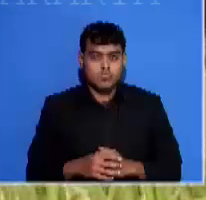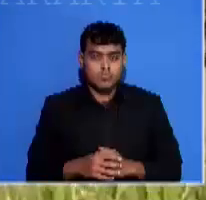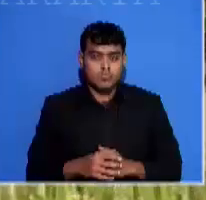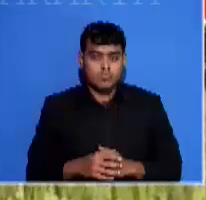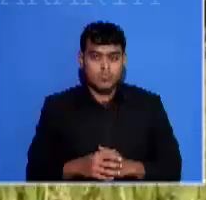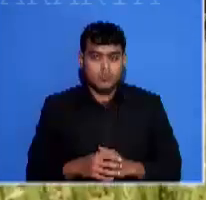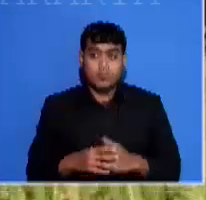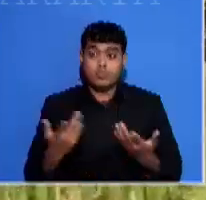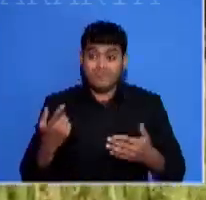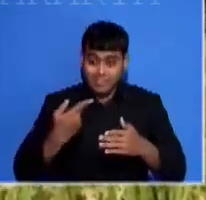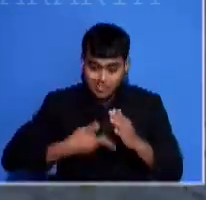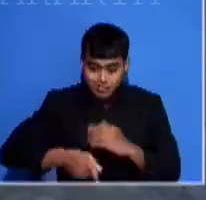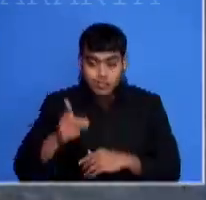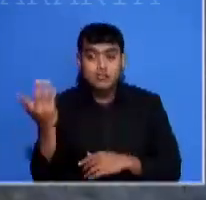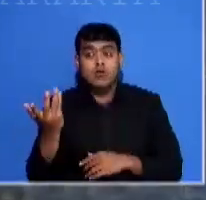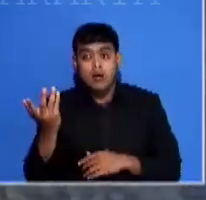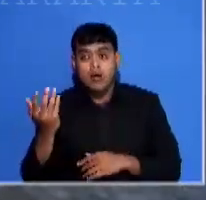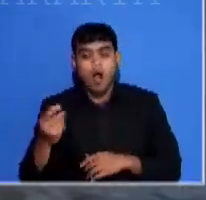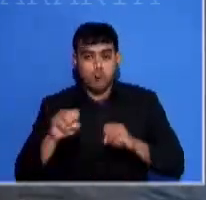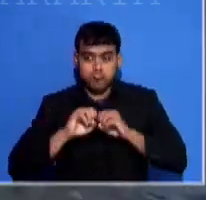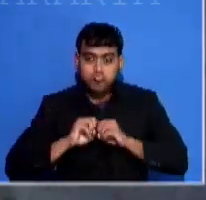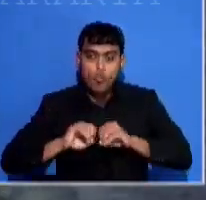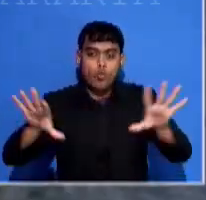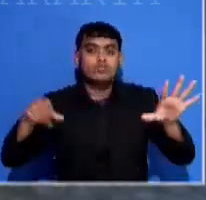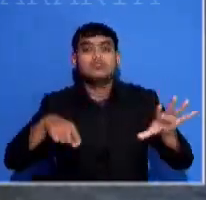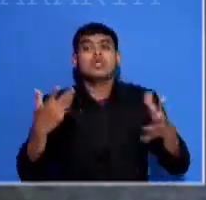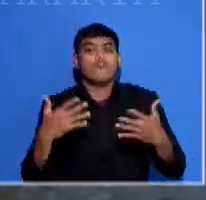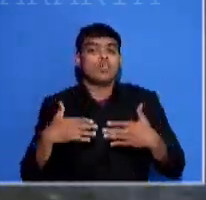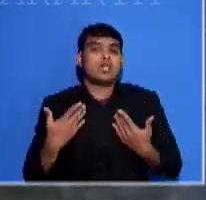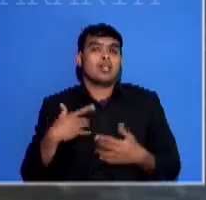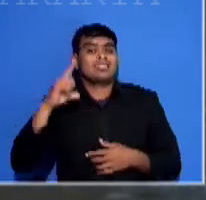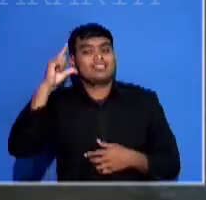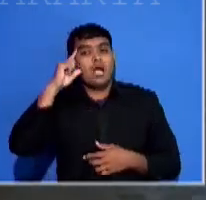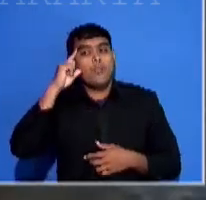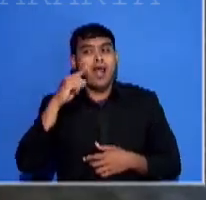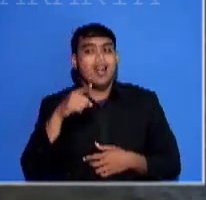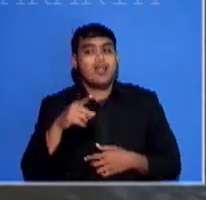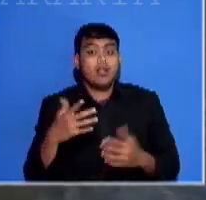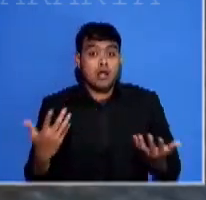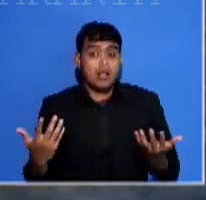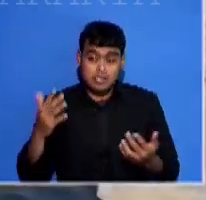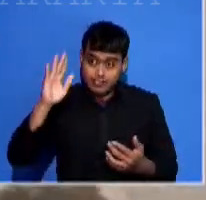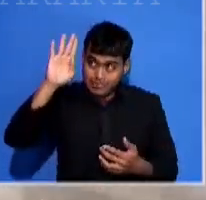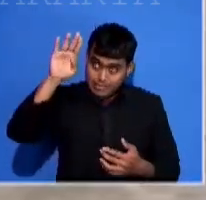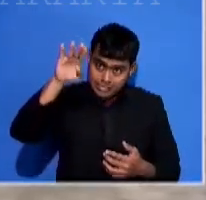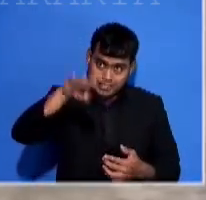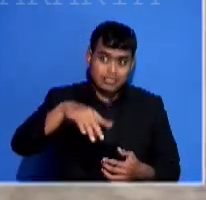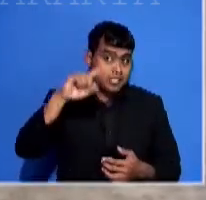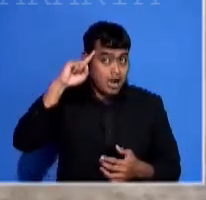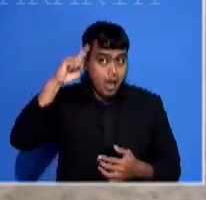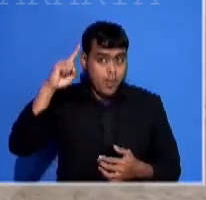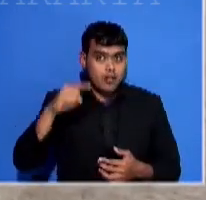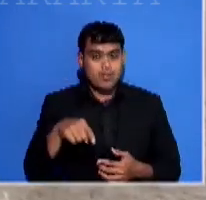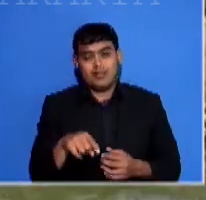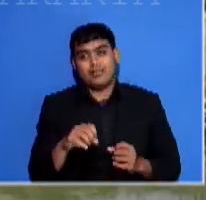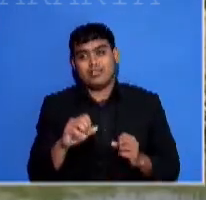Melalui Badan Promosi Pariwisata Sleman atau BPPS, Dinas Pariwisata Sleman berharap pengembangan wisata di sisi barat ini sebagai upaya pemerataan